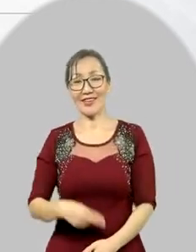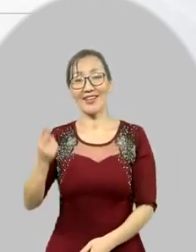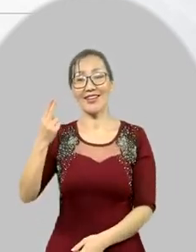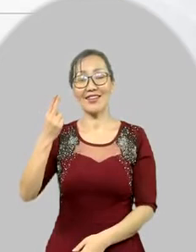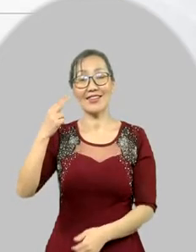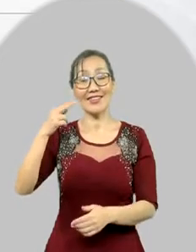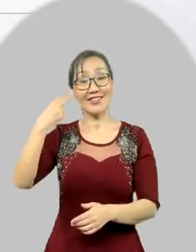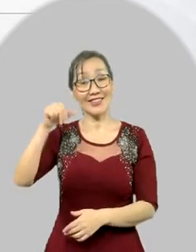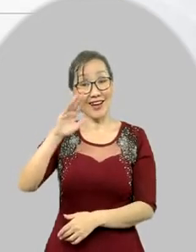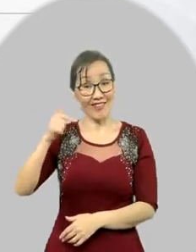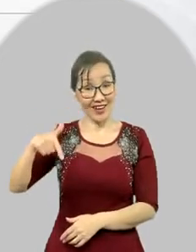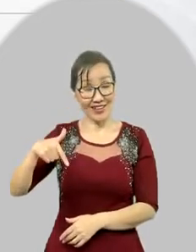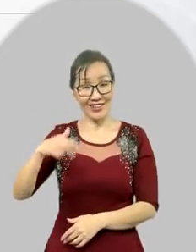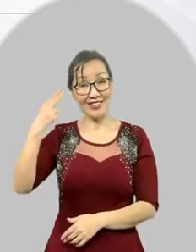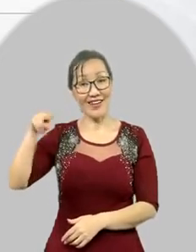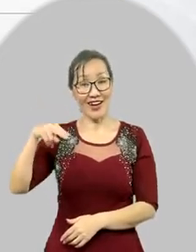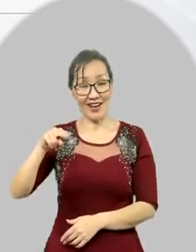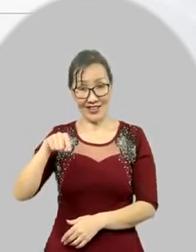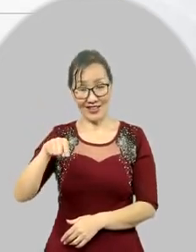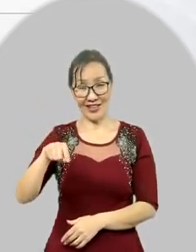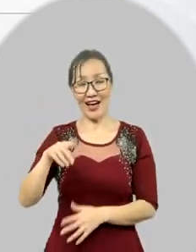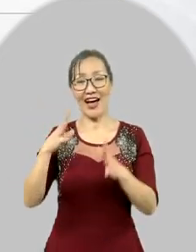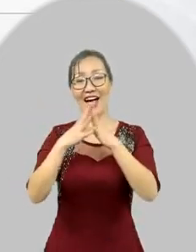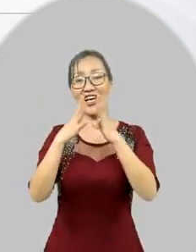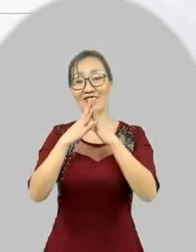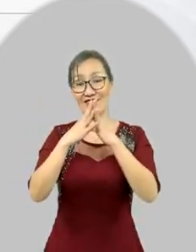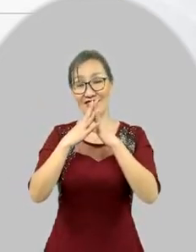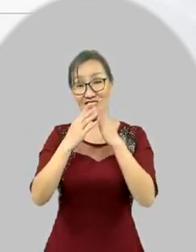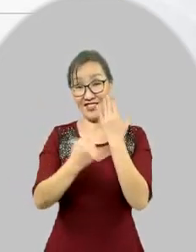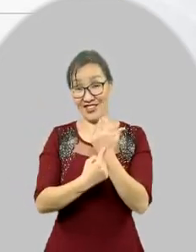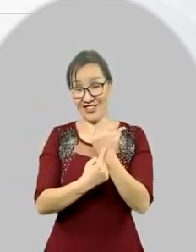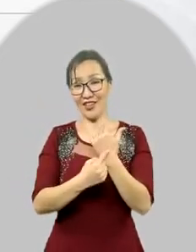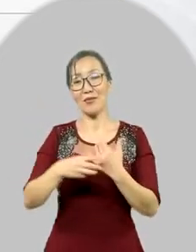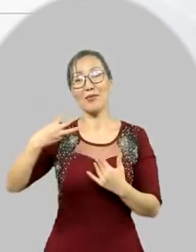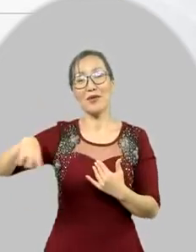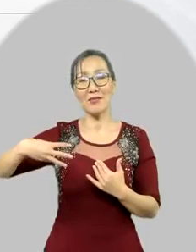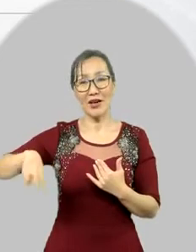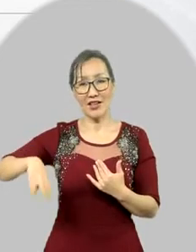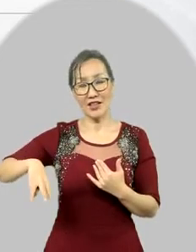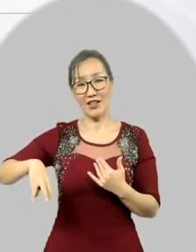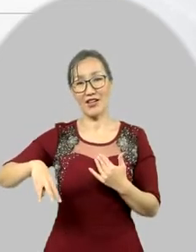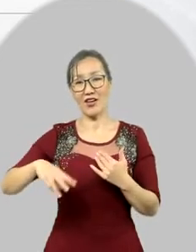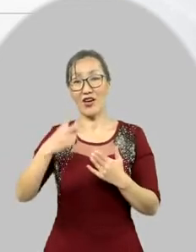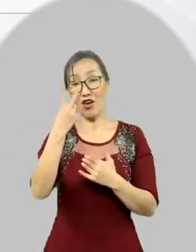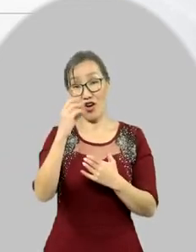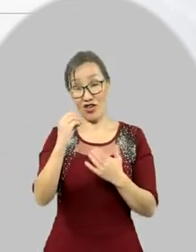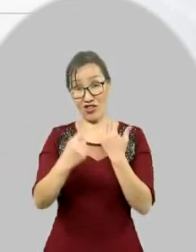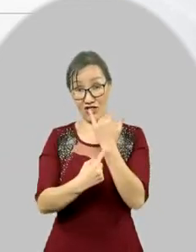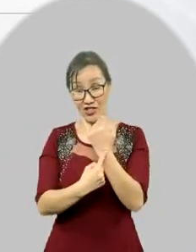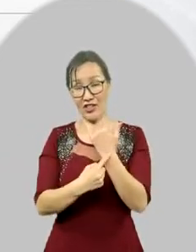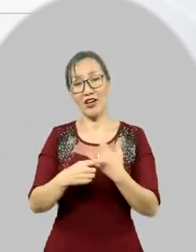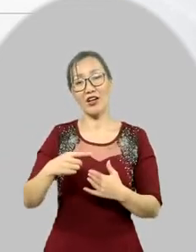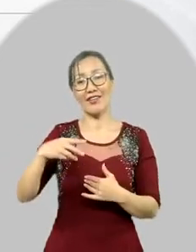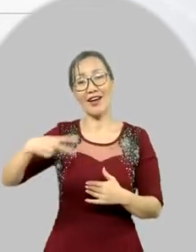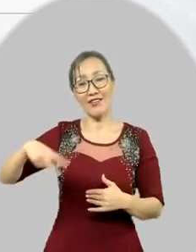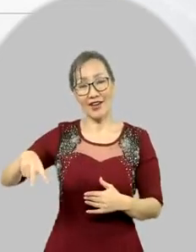Даваа гарагт 10 цэцэг, мягмар гарагт 20, лав гарагт